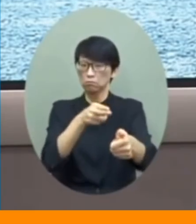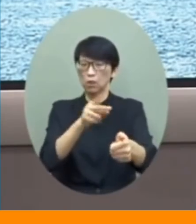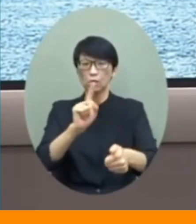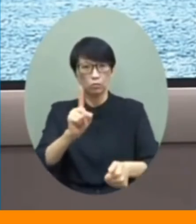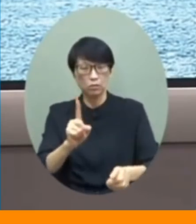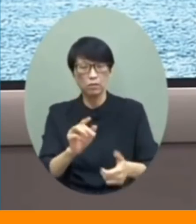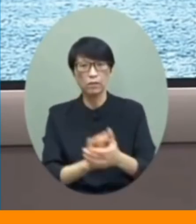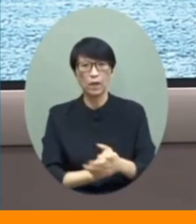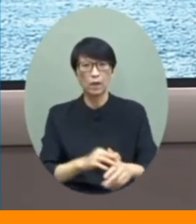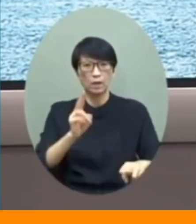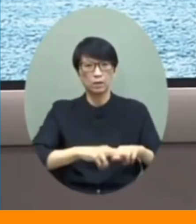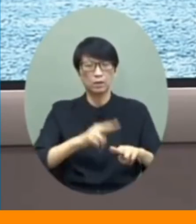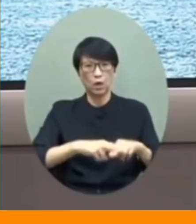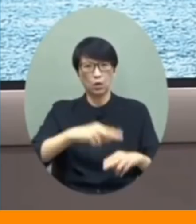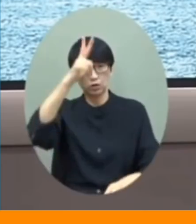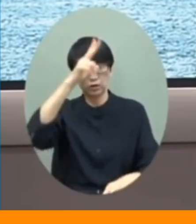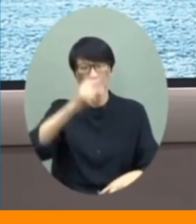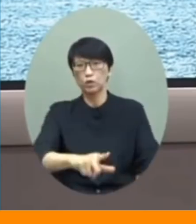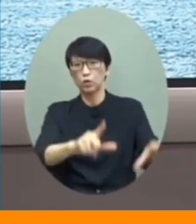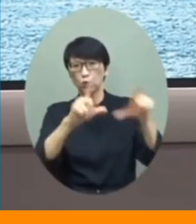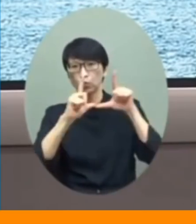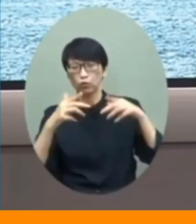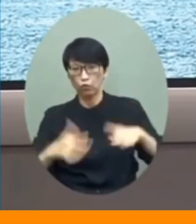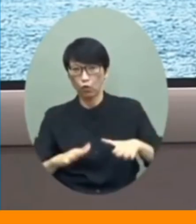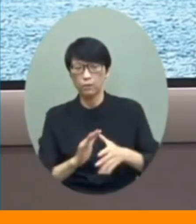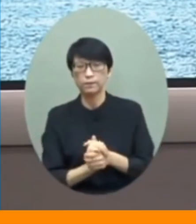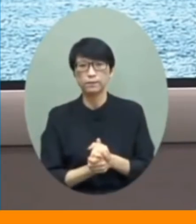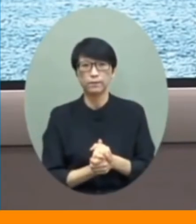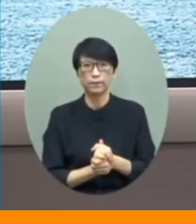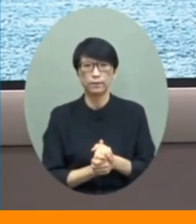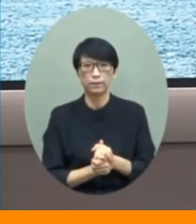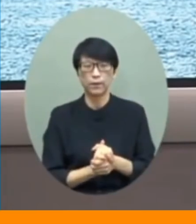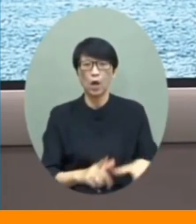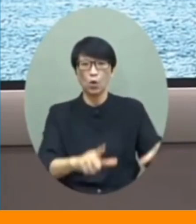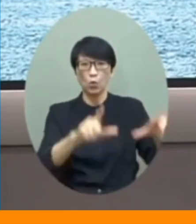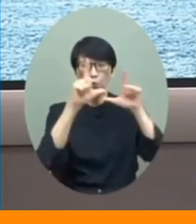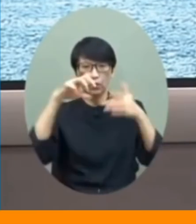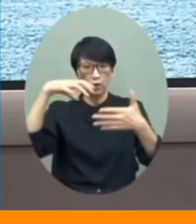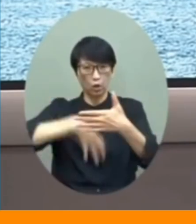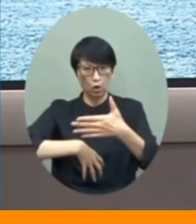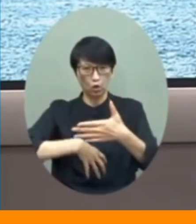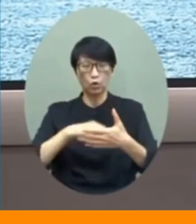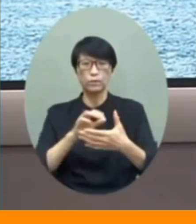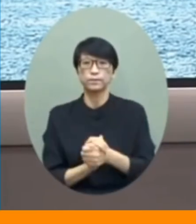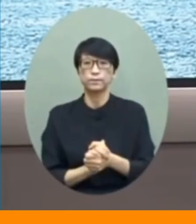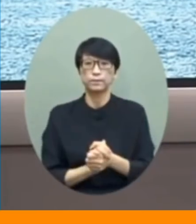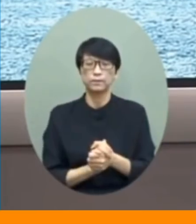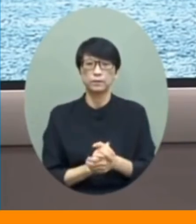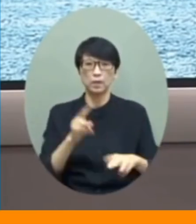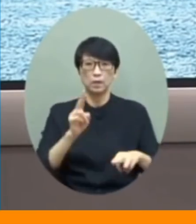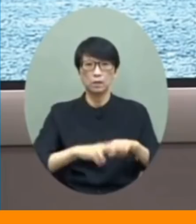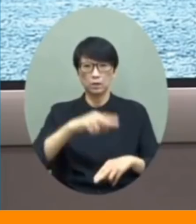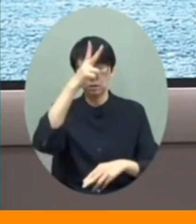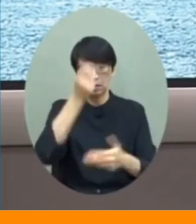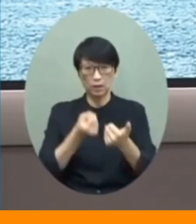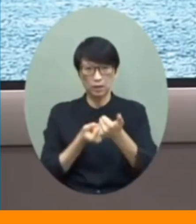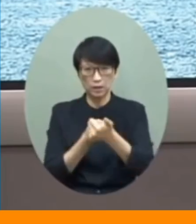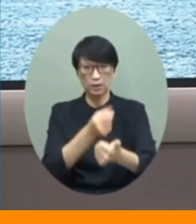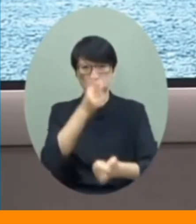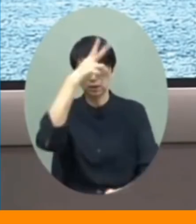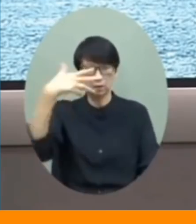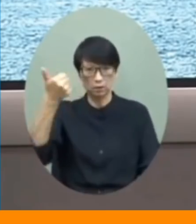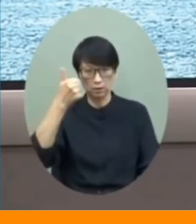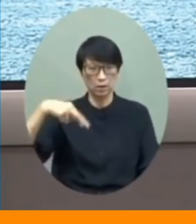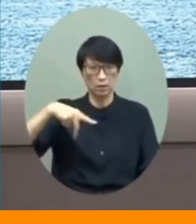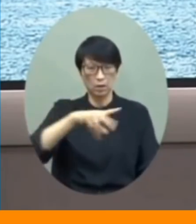國務院已經係回覆咗啦，回覆嘅內容係咁樣樣嘅。國務院係支持行政長官